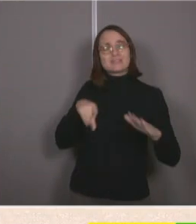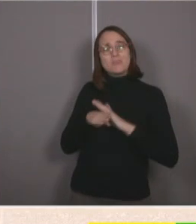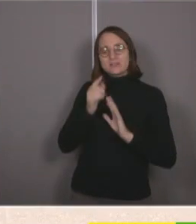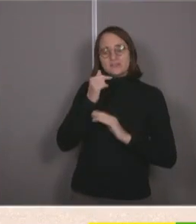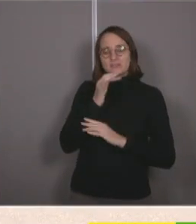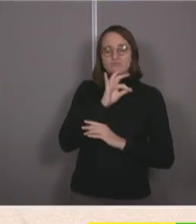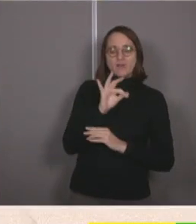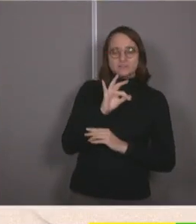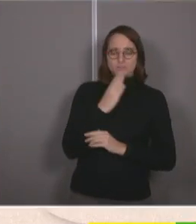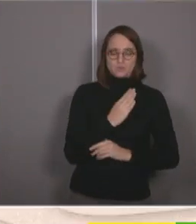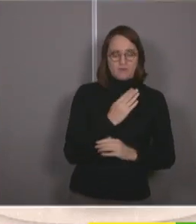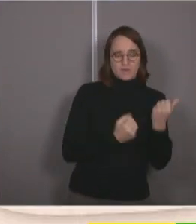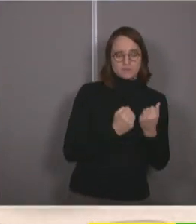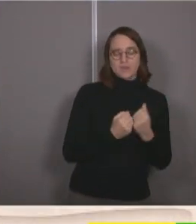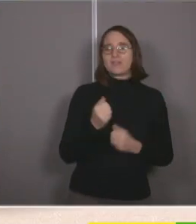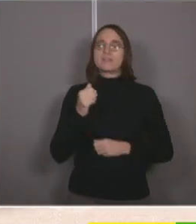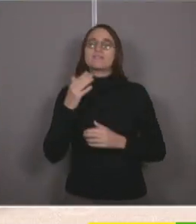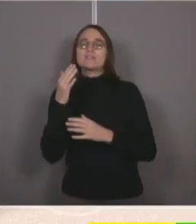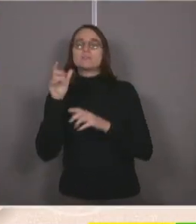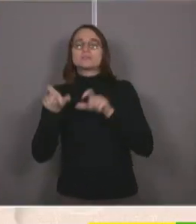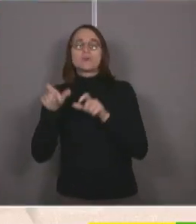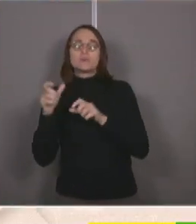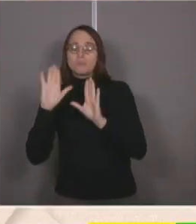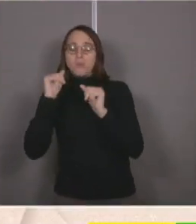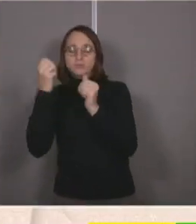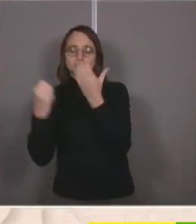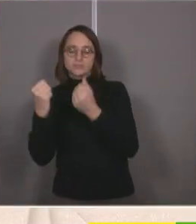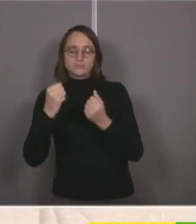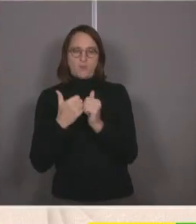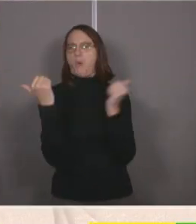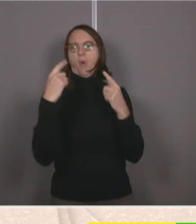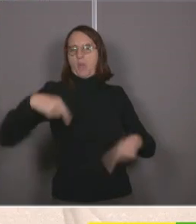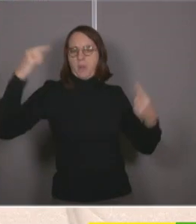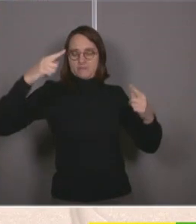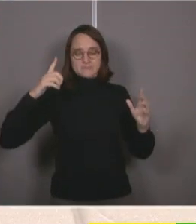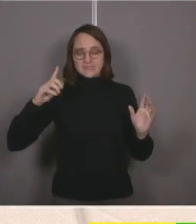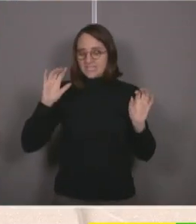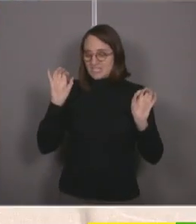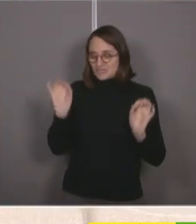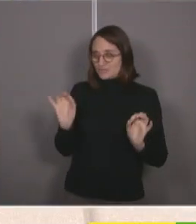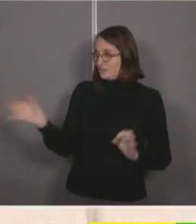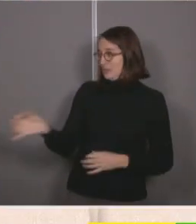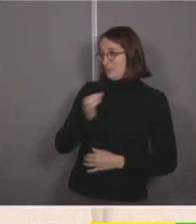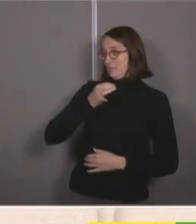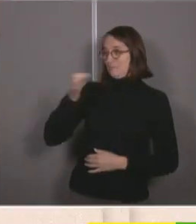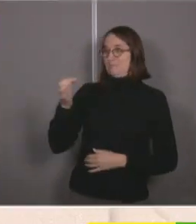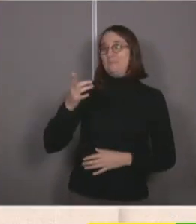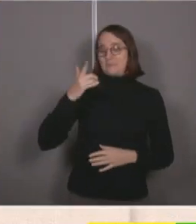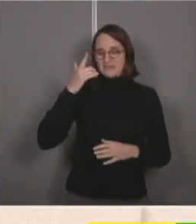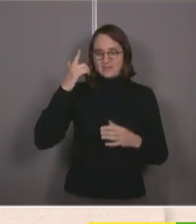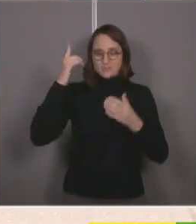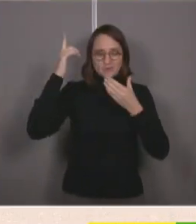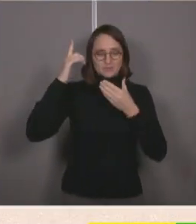ben, ceux qui avaient besoin de la voiture et ceux qui n'en avaient pas besoin. Grosso modo, c'était un petit peu ça. Exactement. Vous me permettez, cher Pierrick, de vous